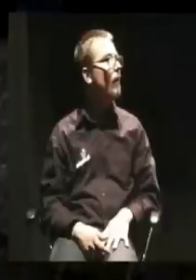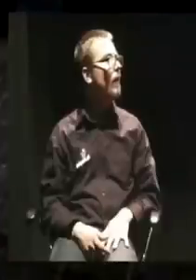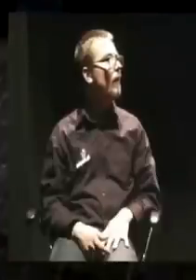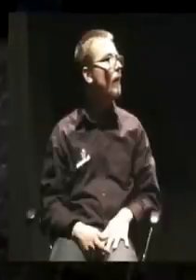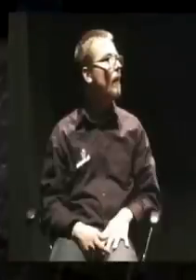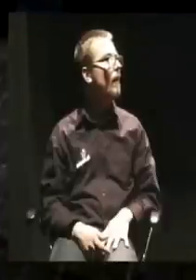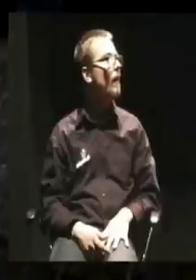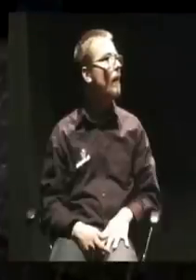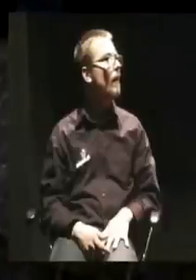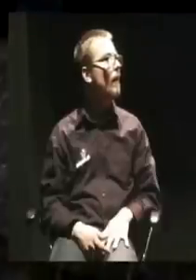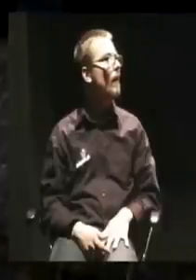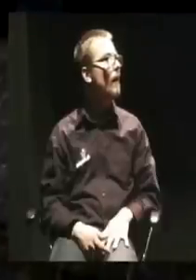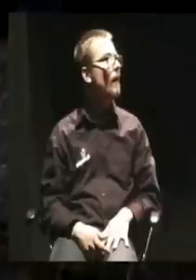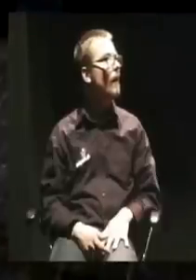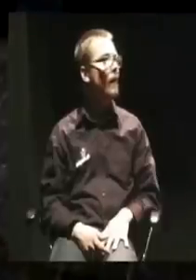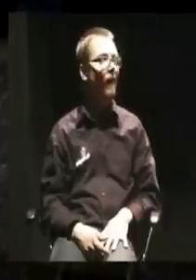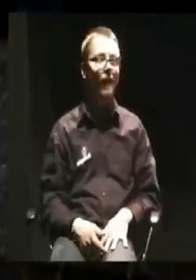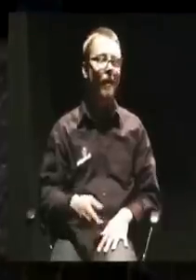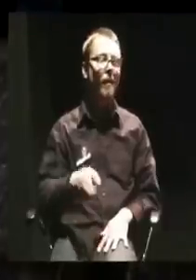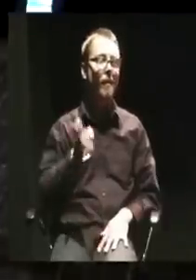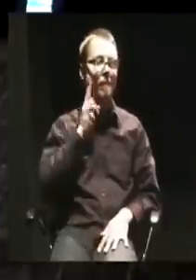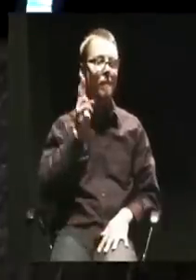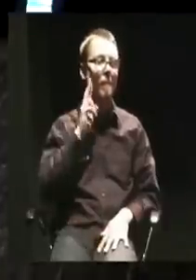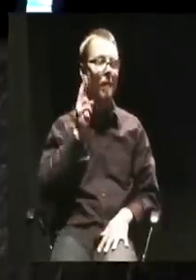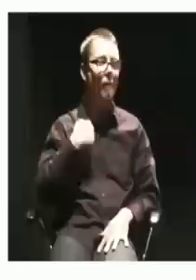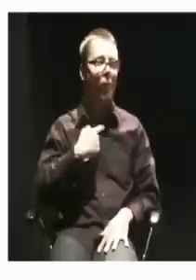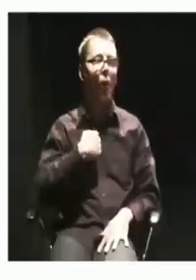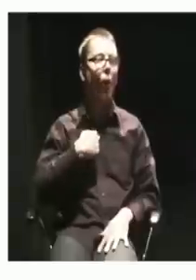synu, myślałam, że to ty.